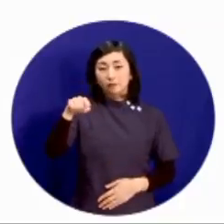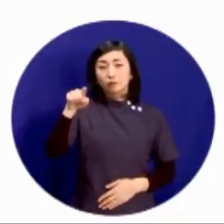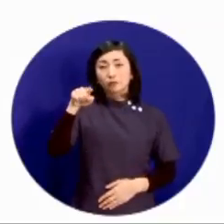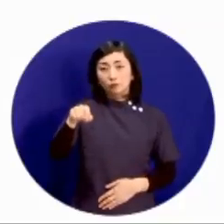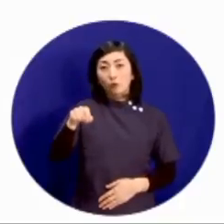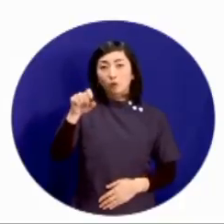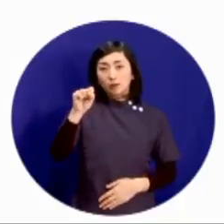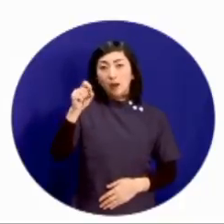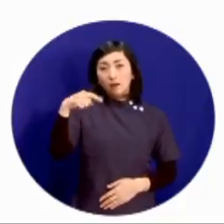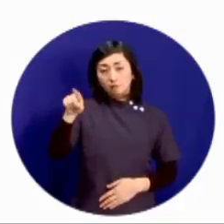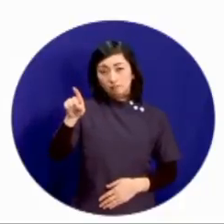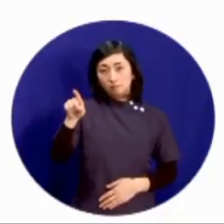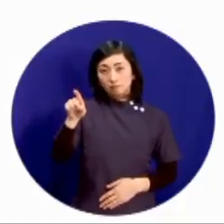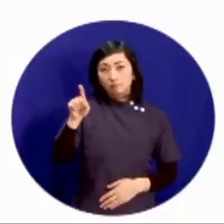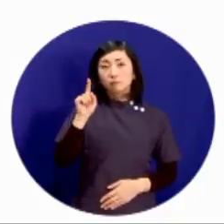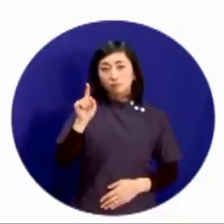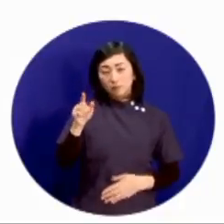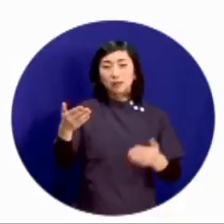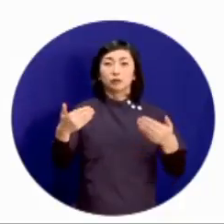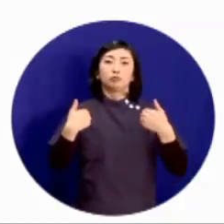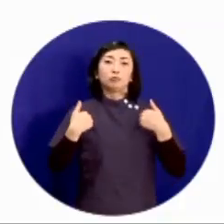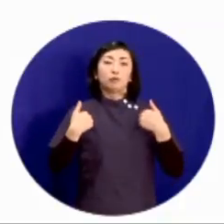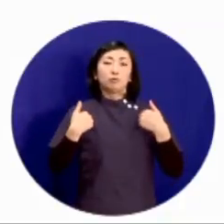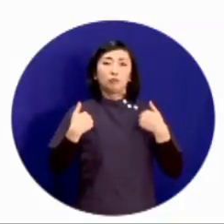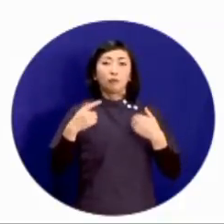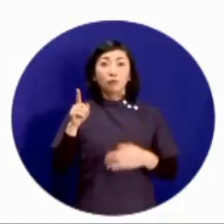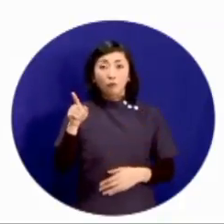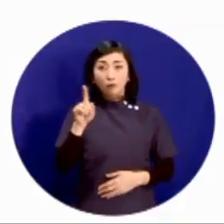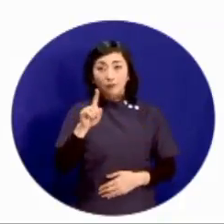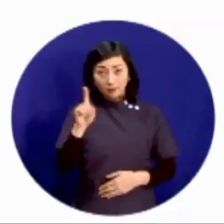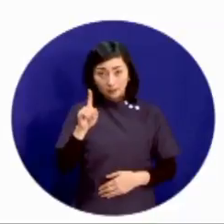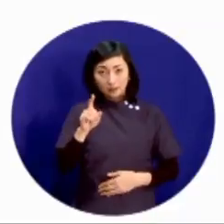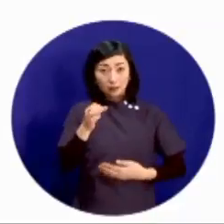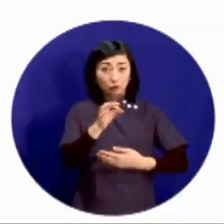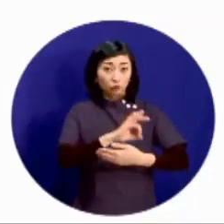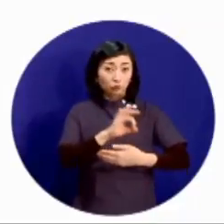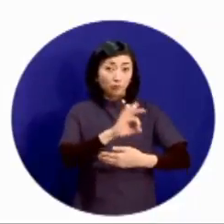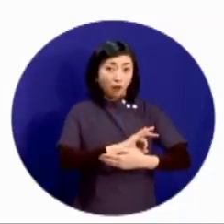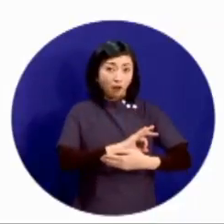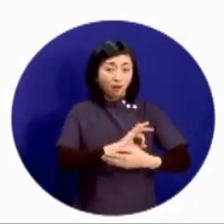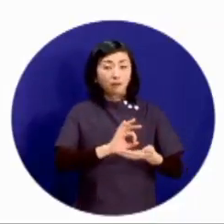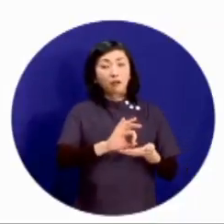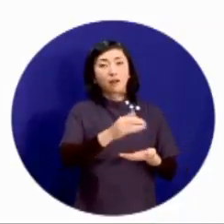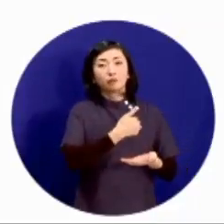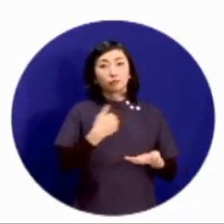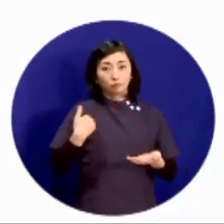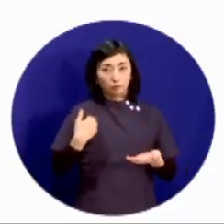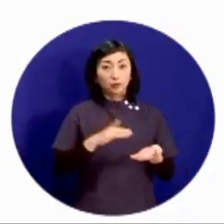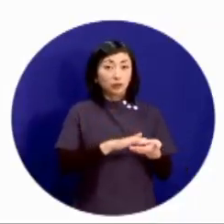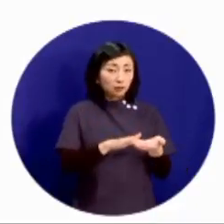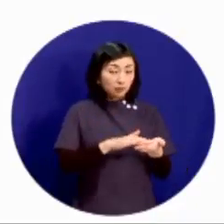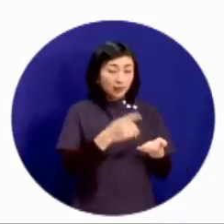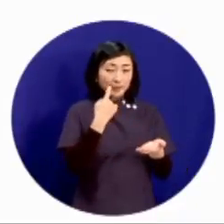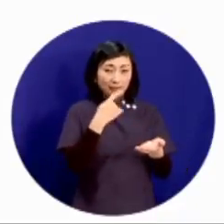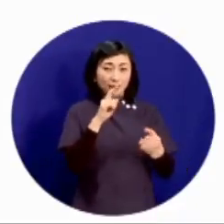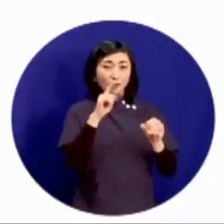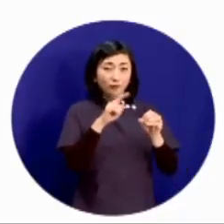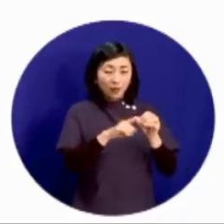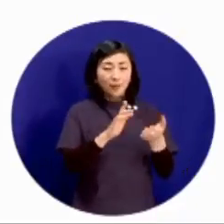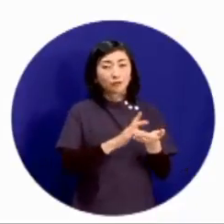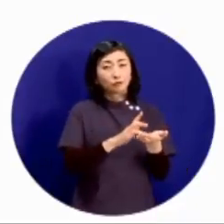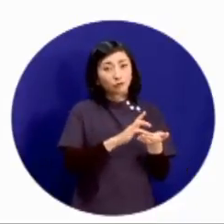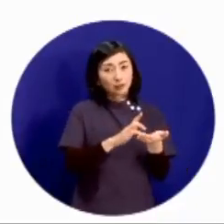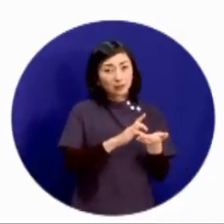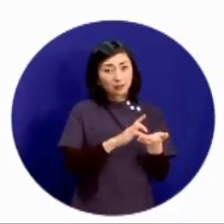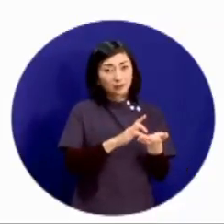て消毒することが大切かと思いますこれはスーパーで食器用の漂泊剤として売られている